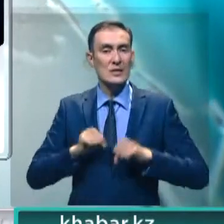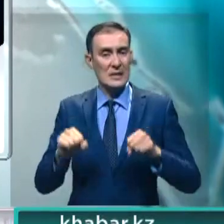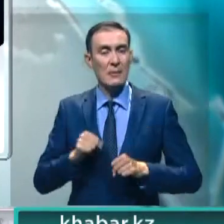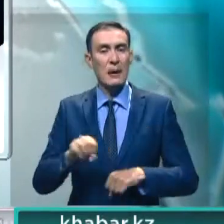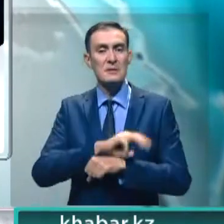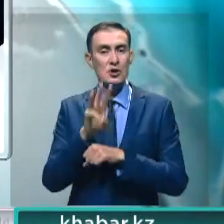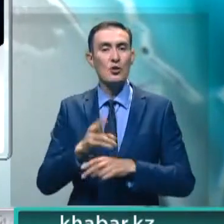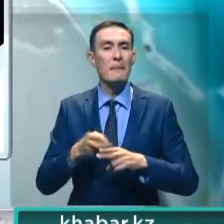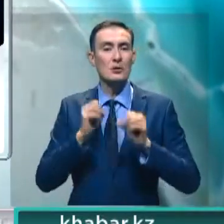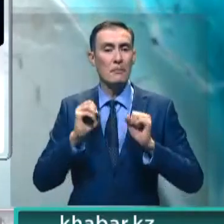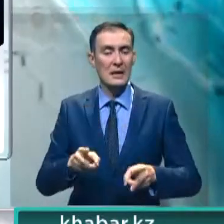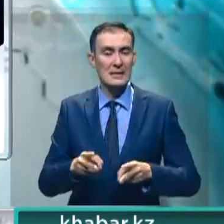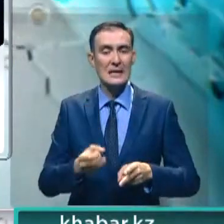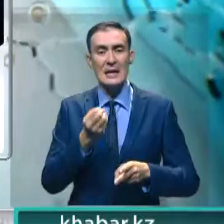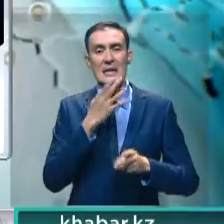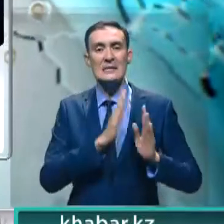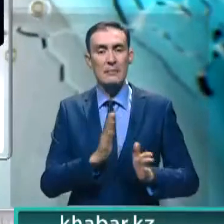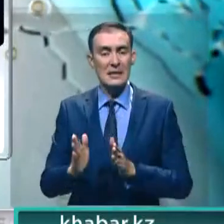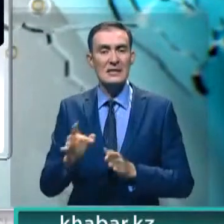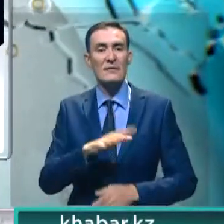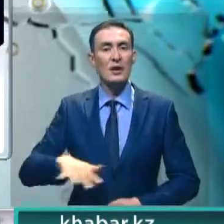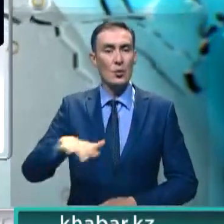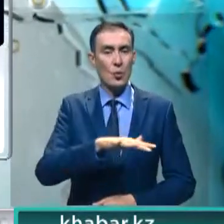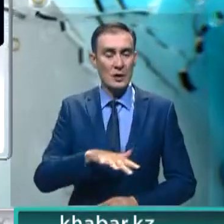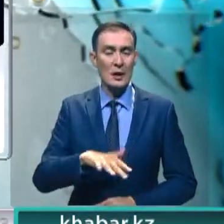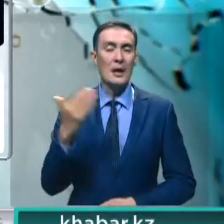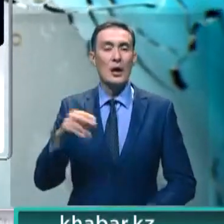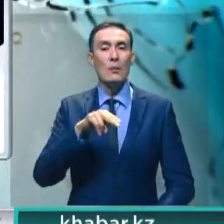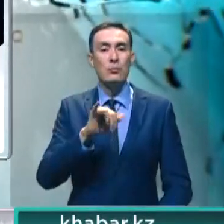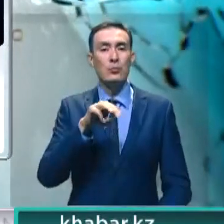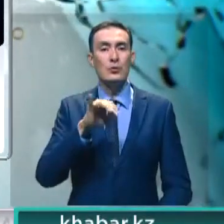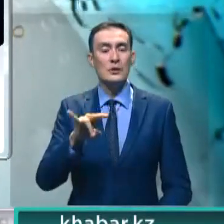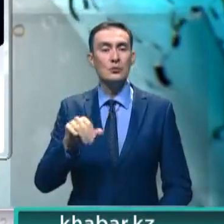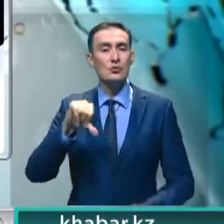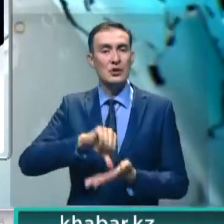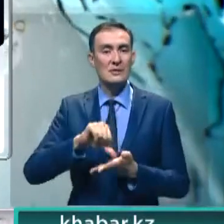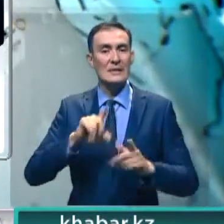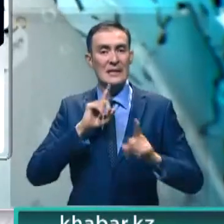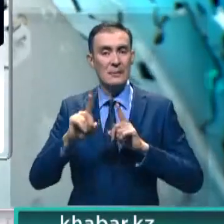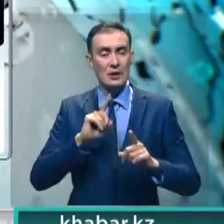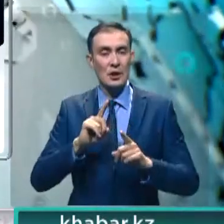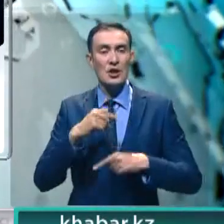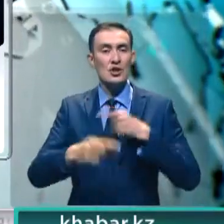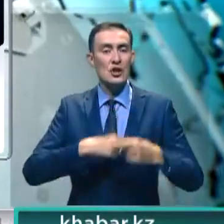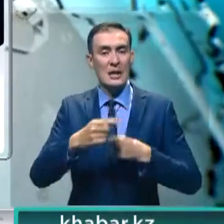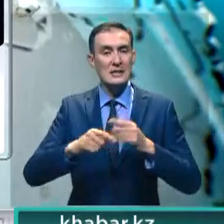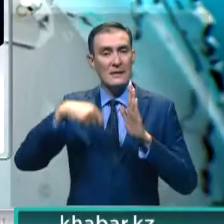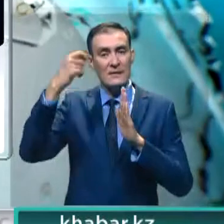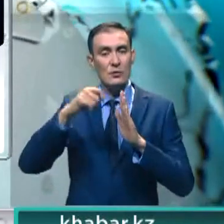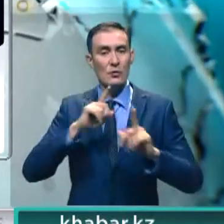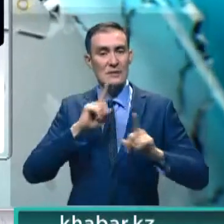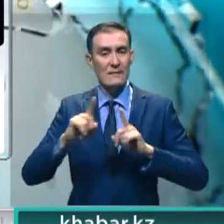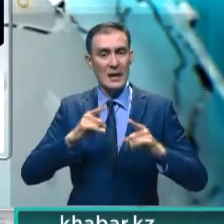по обеспечению безопасности и стабильности в регионе. Отметим, что Путин примет участие в саммитах посредством